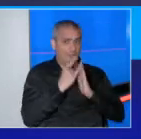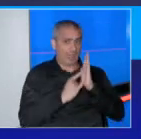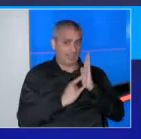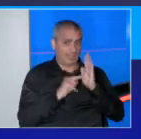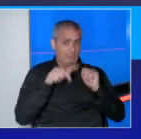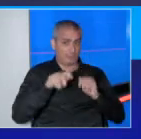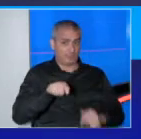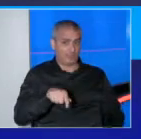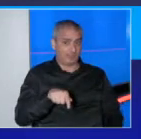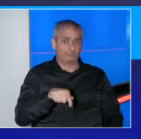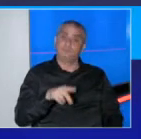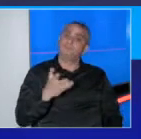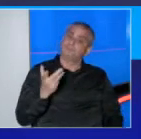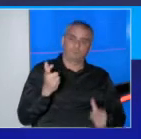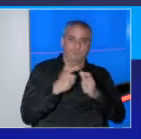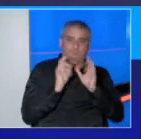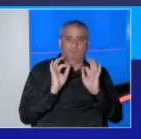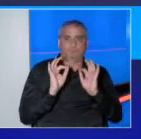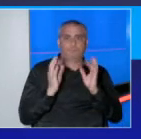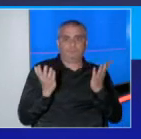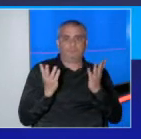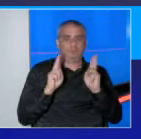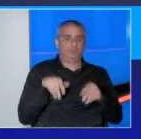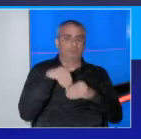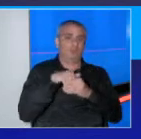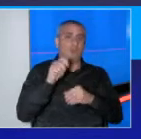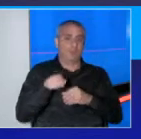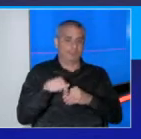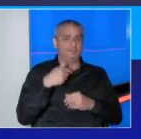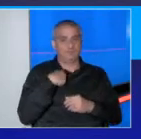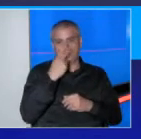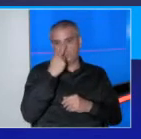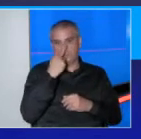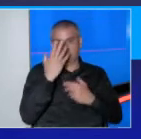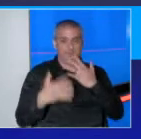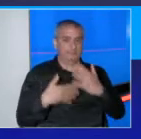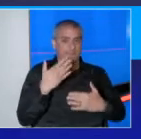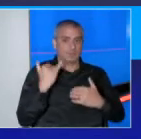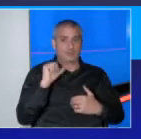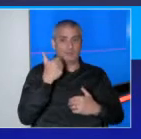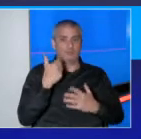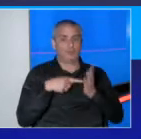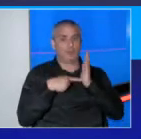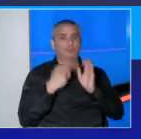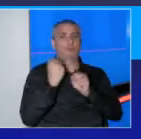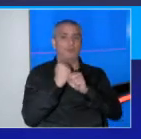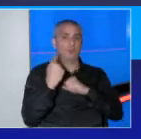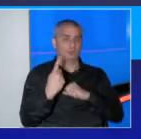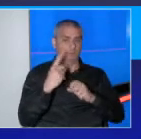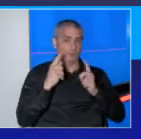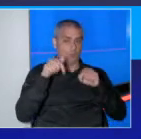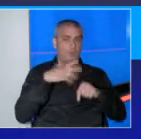חקיקתיים כאן בכנסת? אז עשייה באמת היא יצור שקיים בכנסת, ואנחנו מנסים קודם כל לשקף את הפעילות עצמה